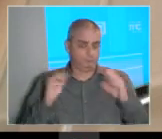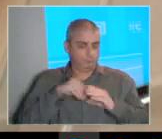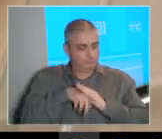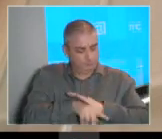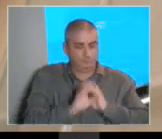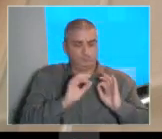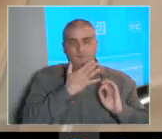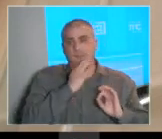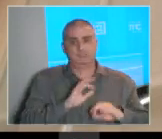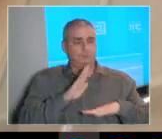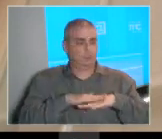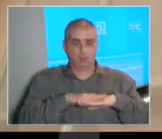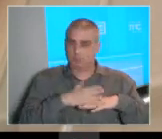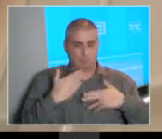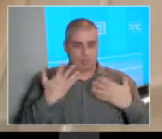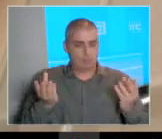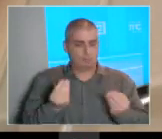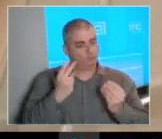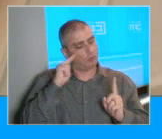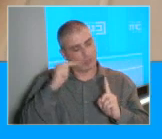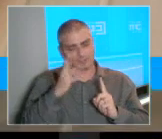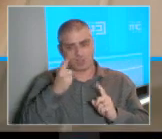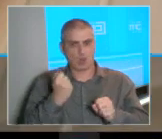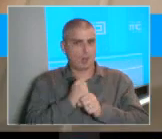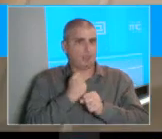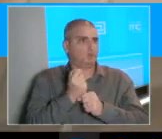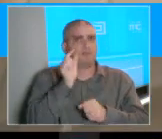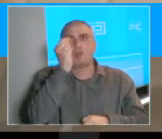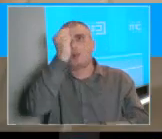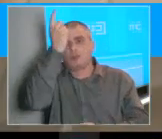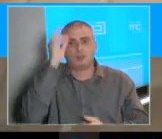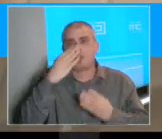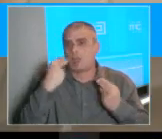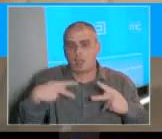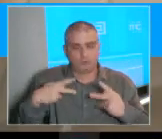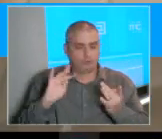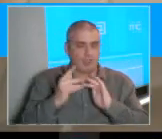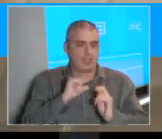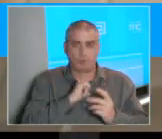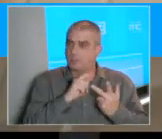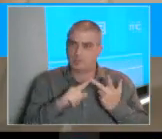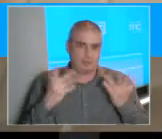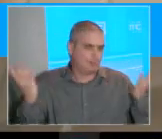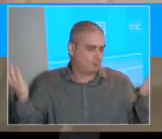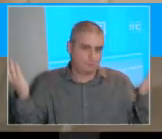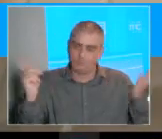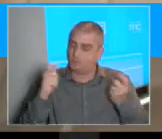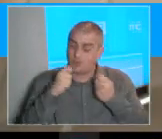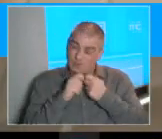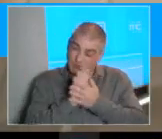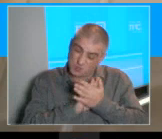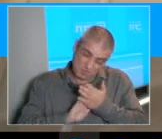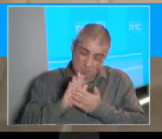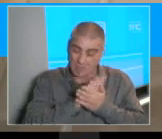יסודית, רצינית, מקצועית, לא, אין שם שום היבט שעלול לעורר ולו צל צילו של חשש לניגוד עניינים, לא קשורה